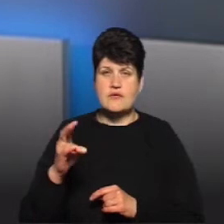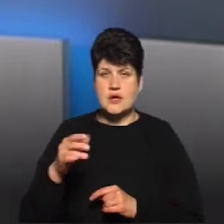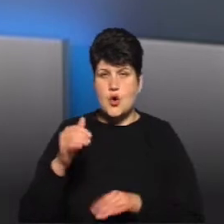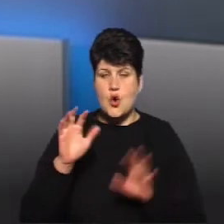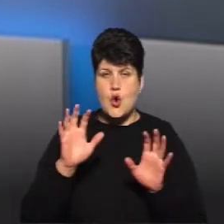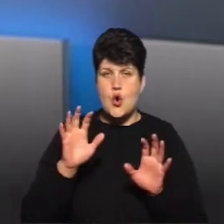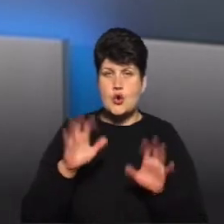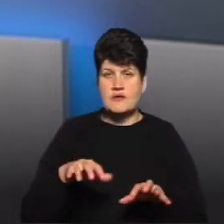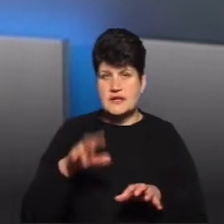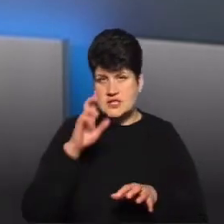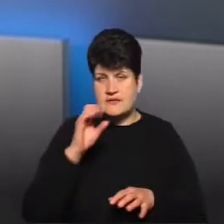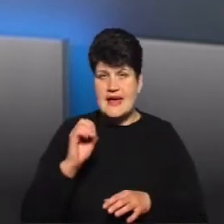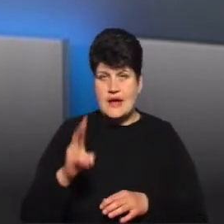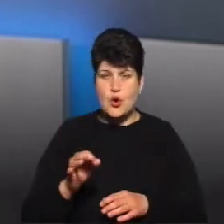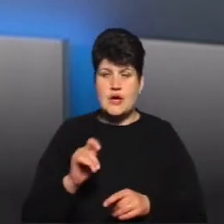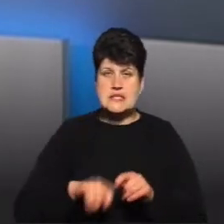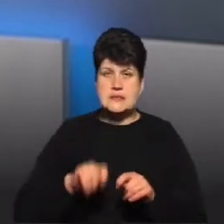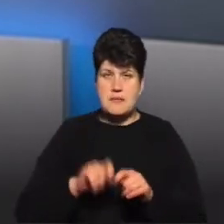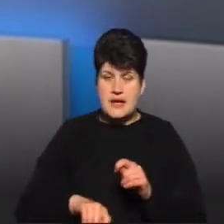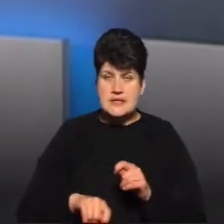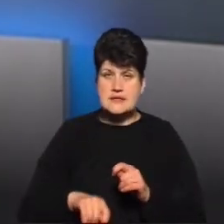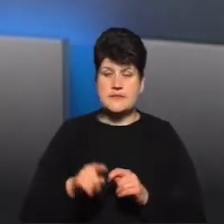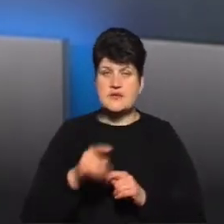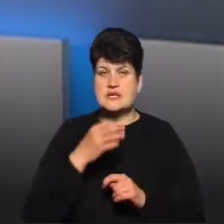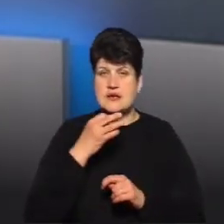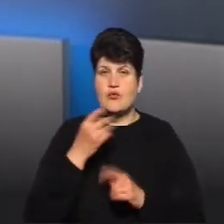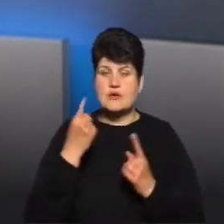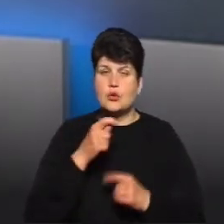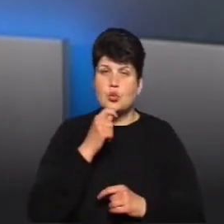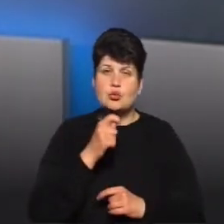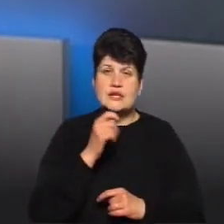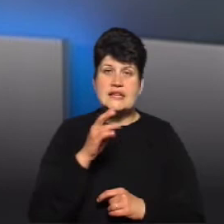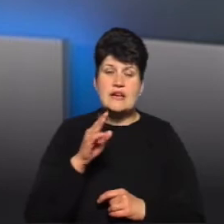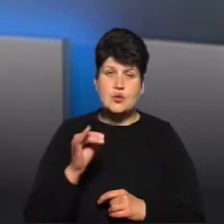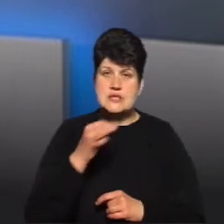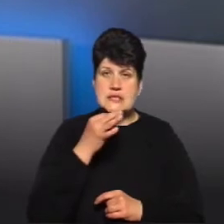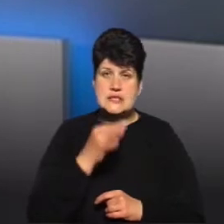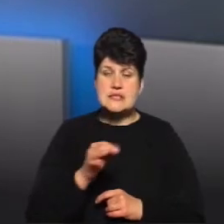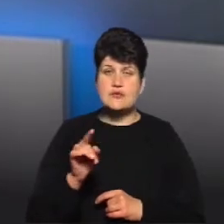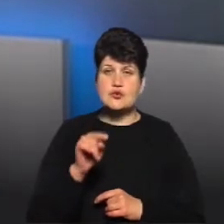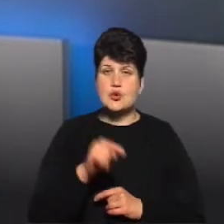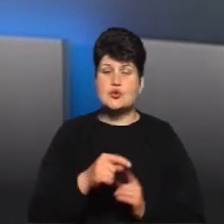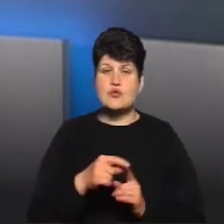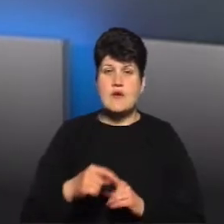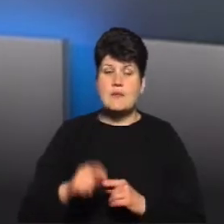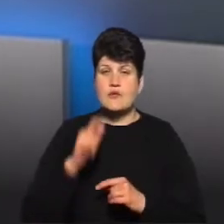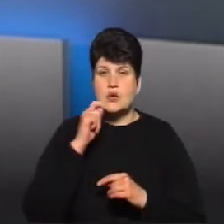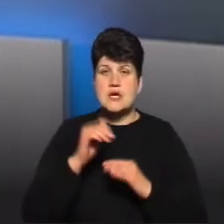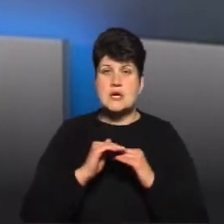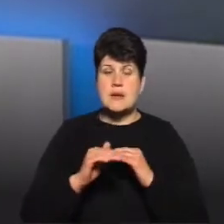13 січня в Інтерфаксі велике інтерв'ю мав. За його словами, в Україні полігони займають площу 9